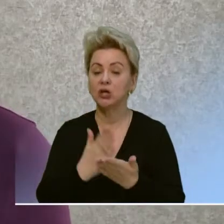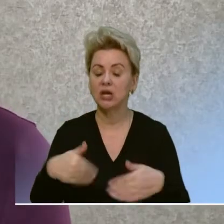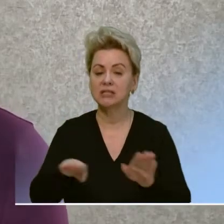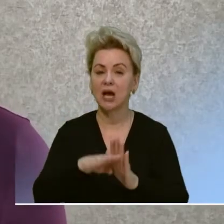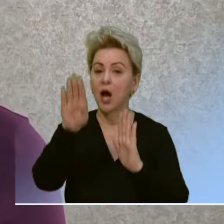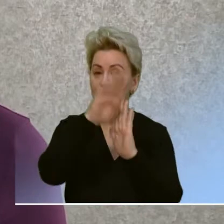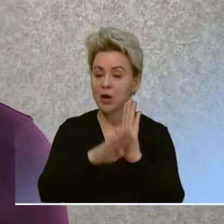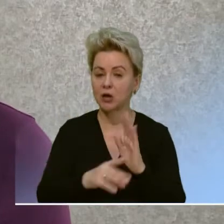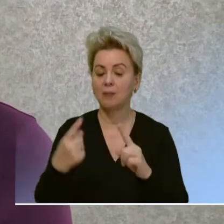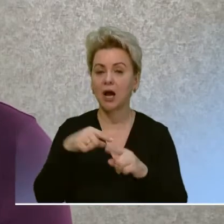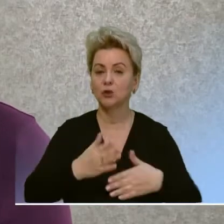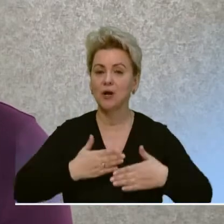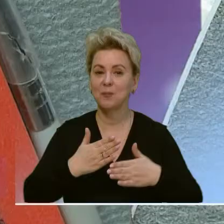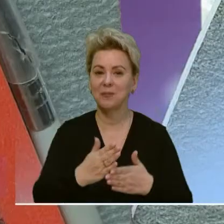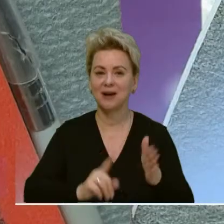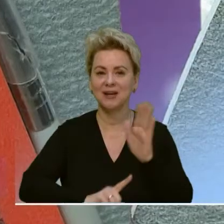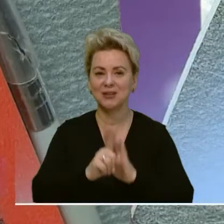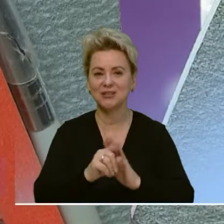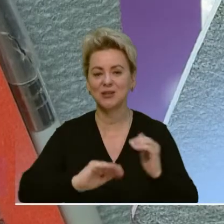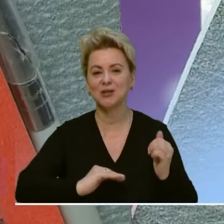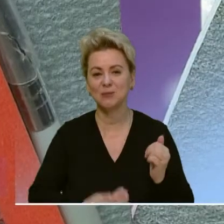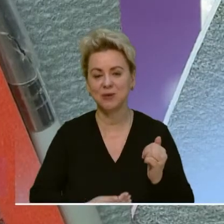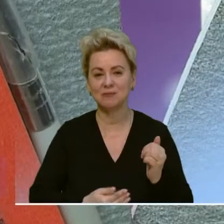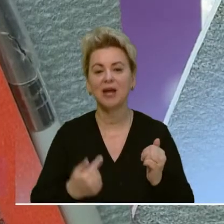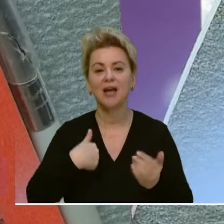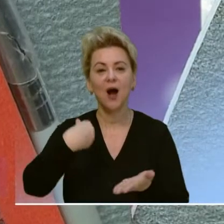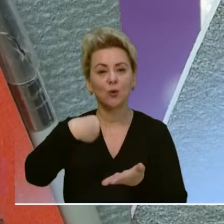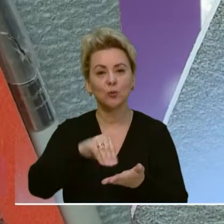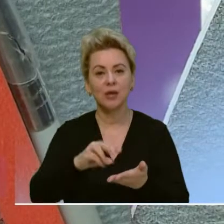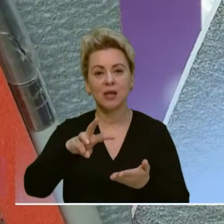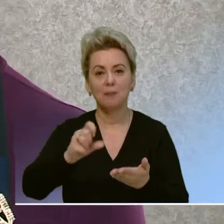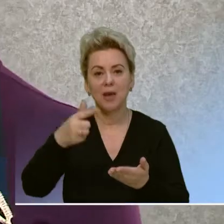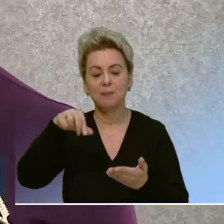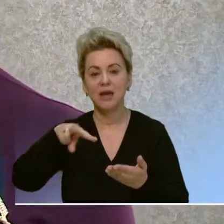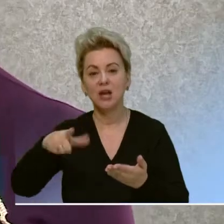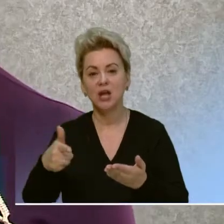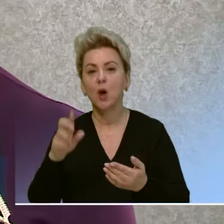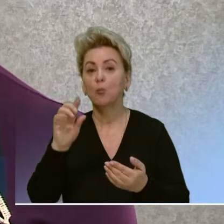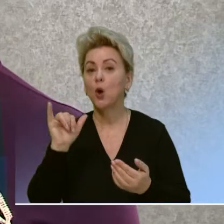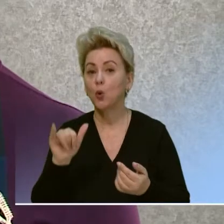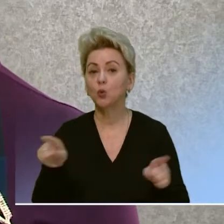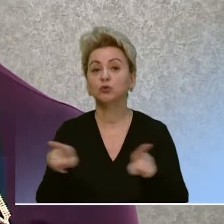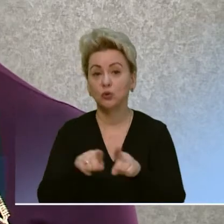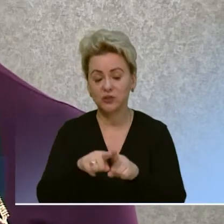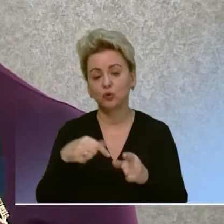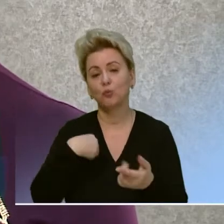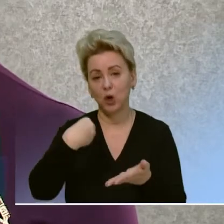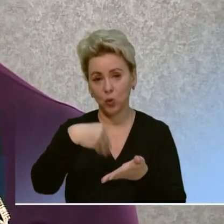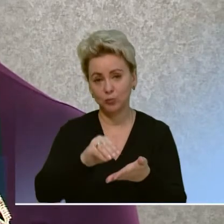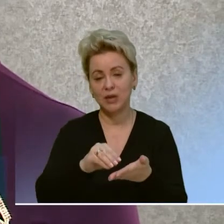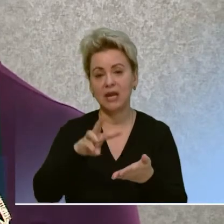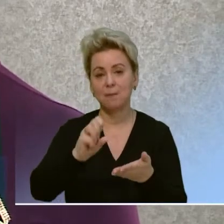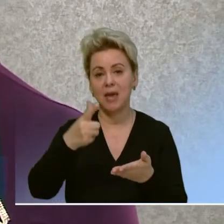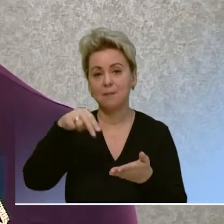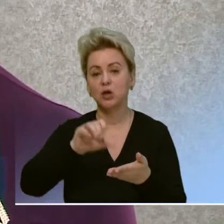программа, которая помогает начинающим предпринимателям. Я купила мебель в БУ, правда, но все равно мы купили достаточно